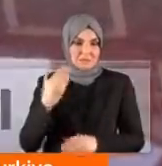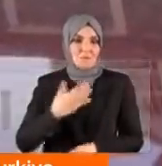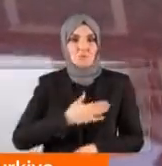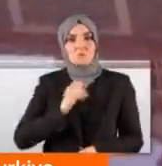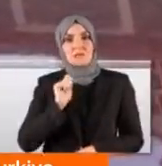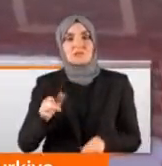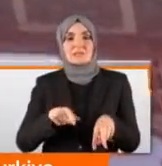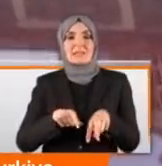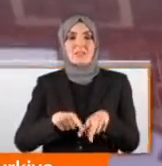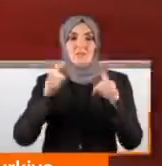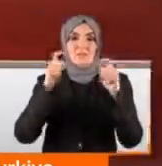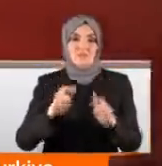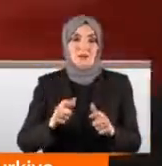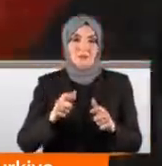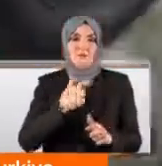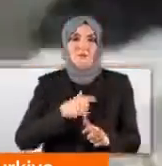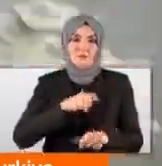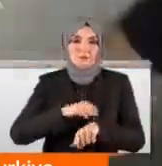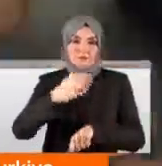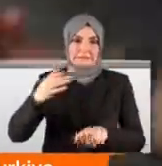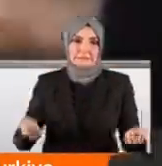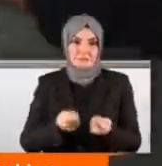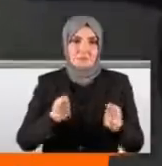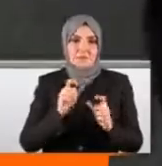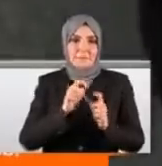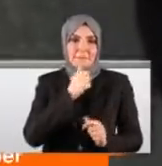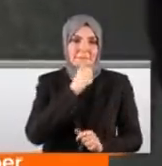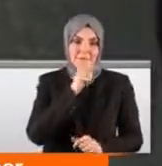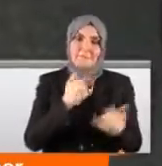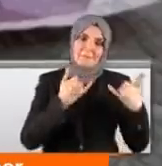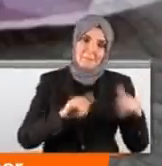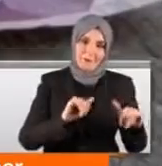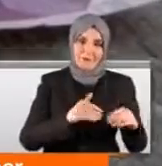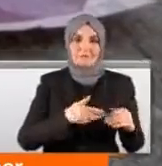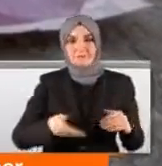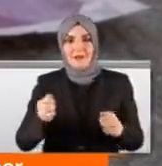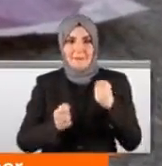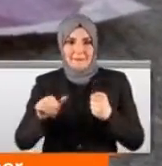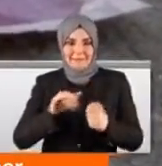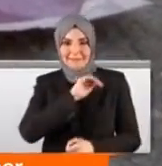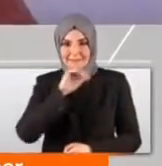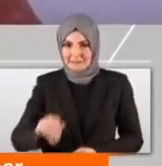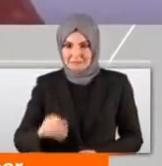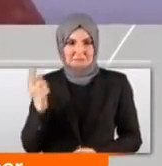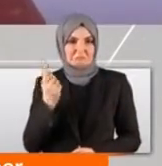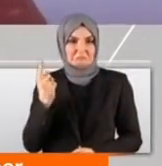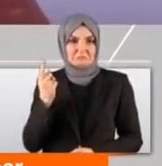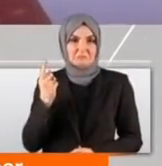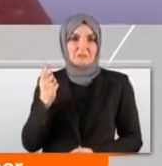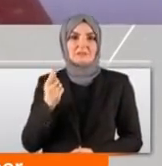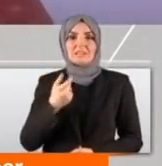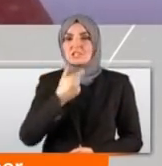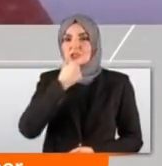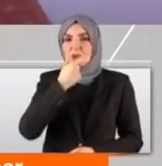hemşire Samet zengin iş çıkışı otoparktaki aracının yanına geldi biri otomobilin tavanına cips kutusu koymuştum gerek Çünkü